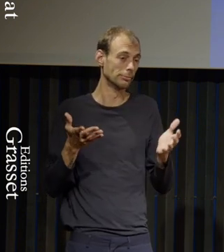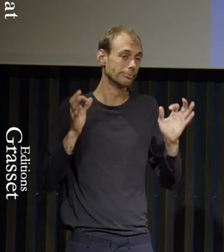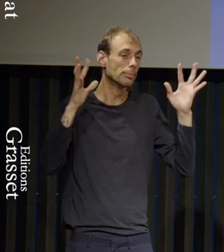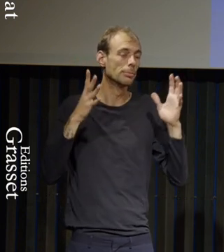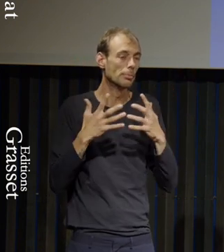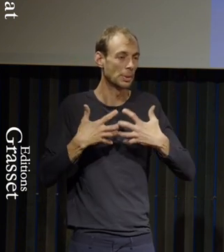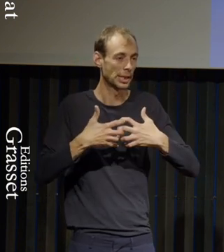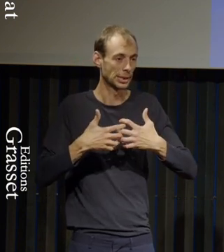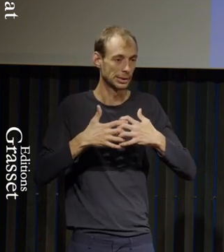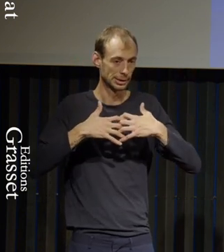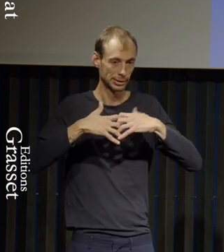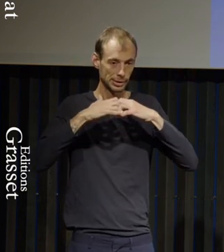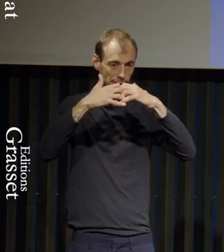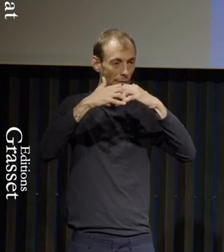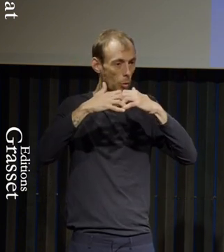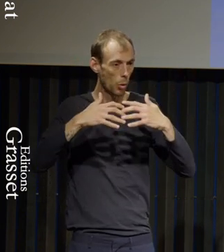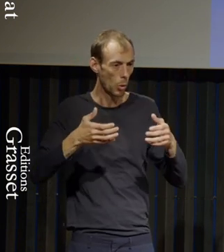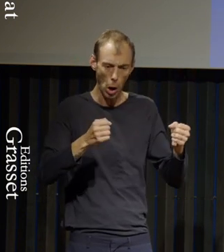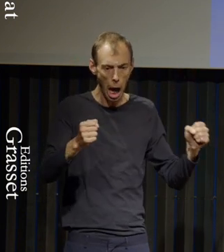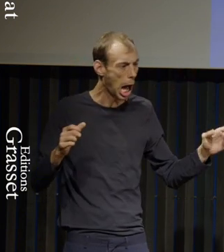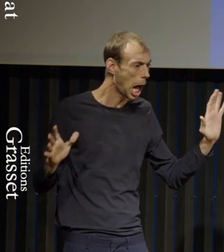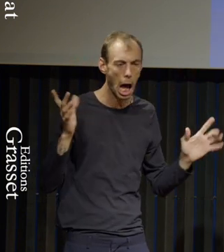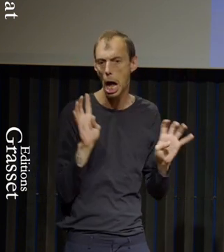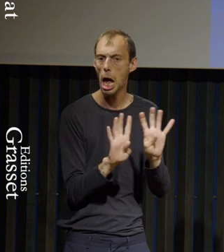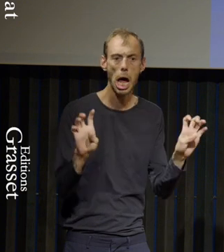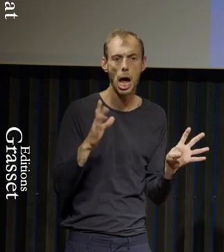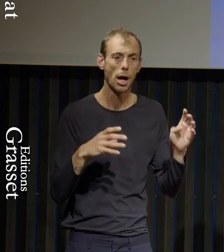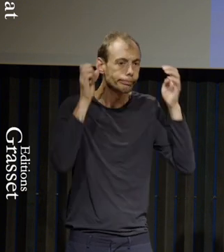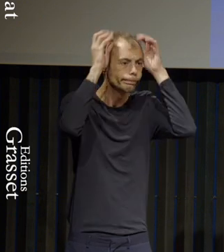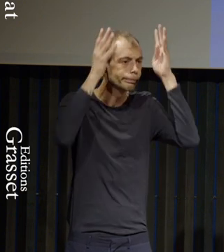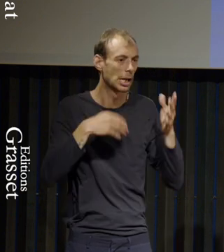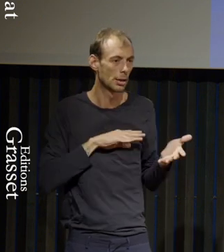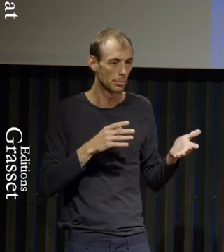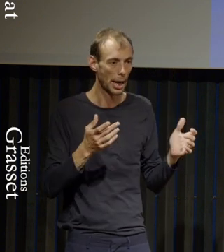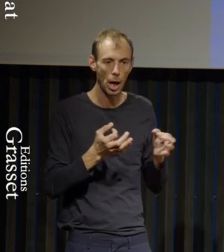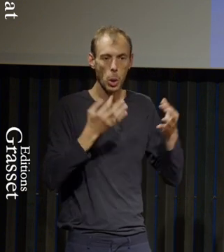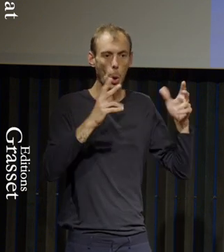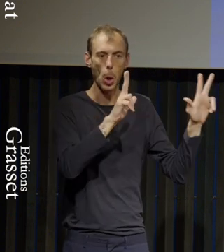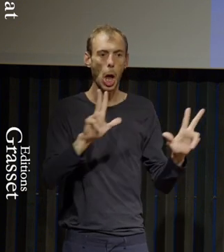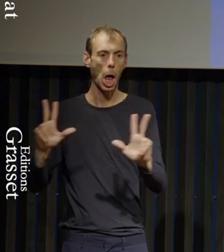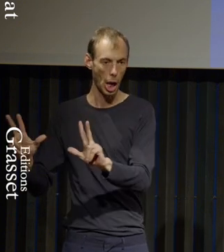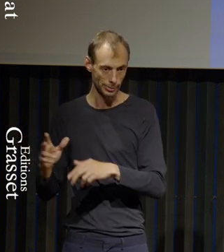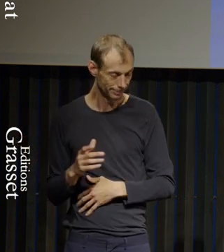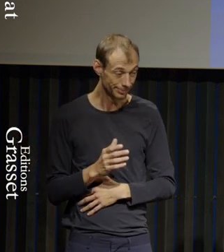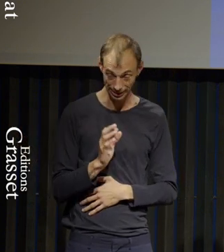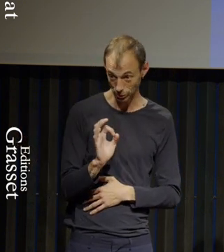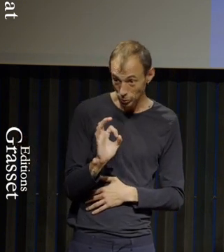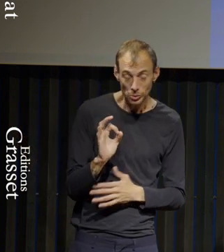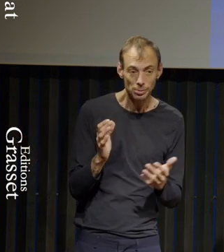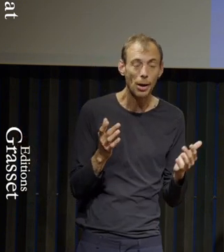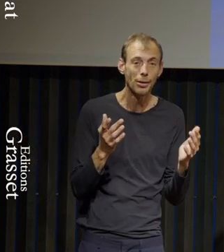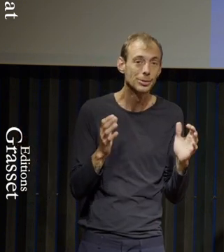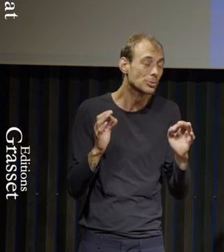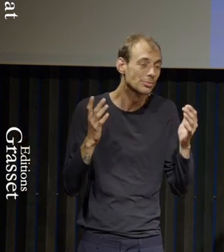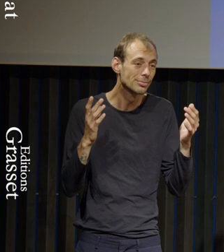Pardon, je dois vraiment... Oui, oui, mais prenons le temps de fréquenter cette métaphore informatique. Le cerveau,